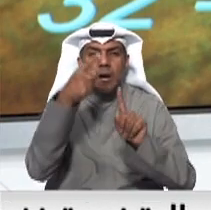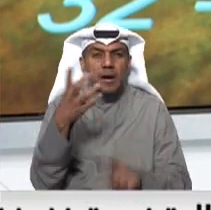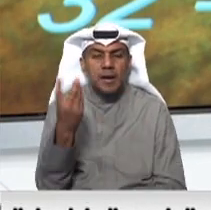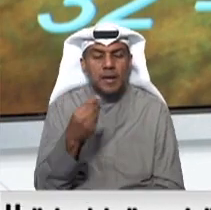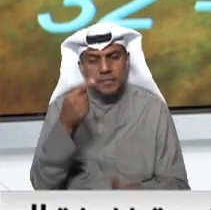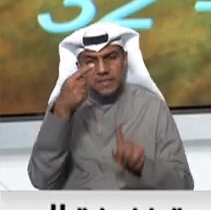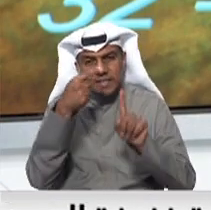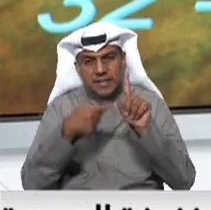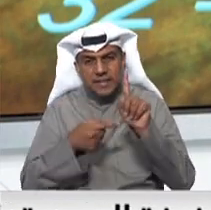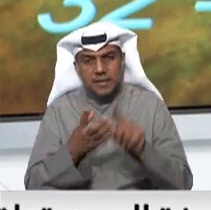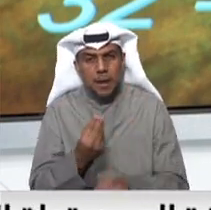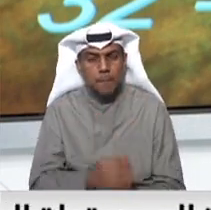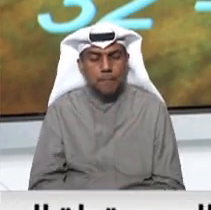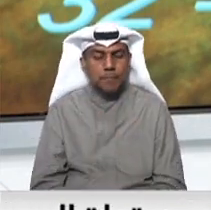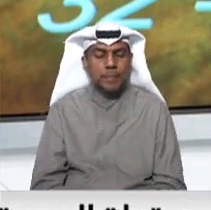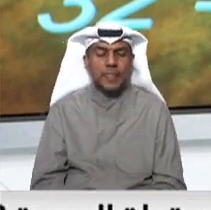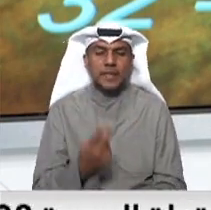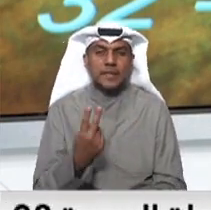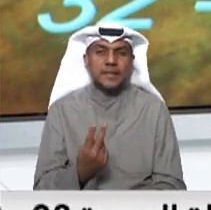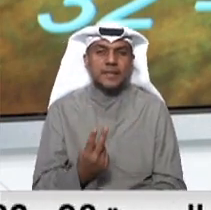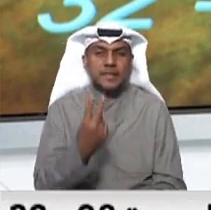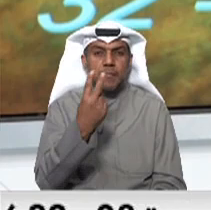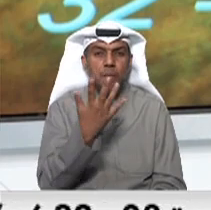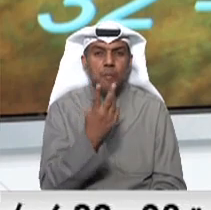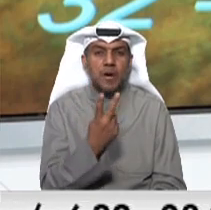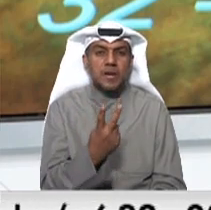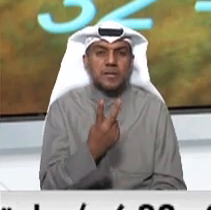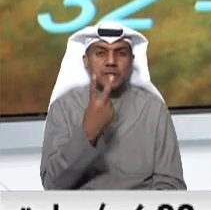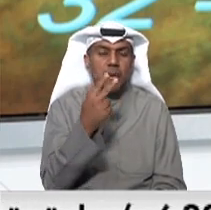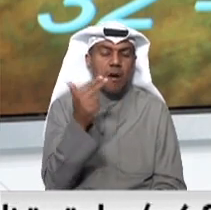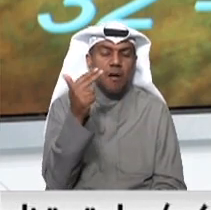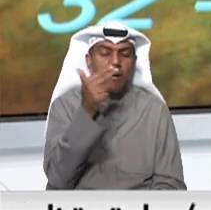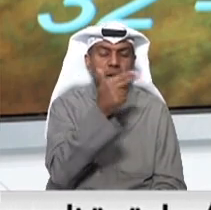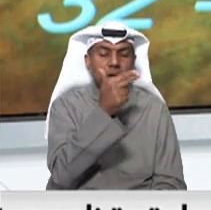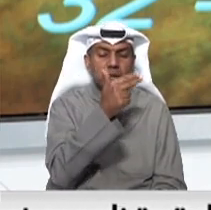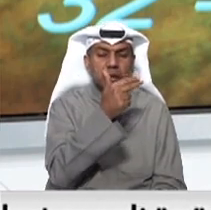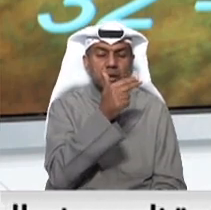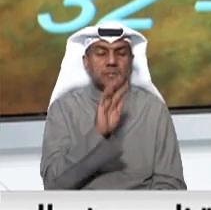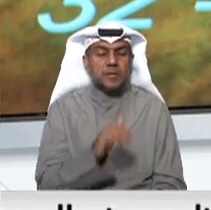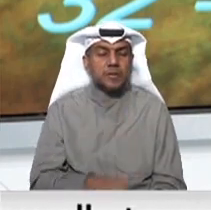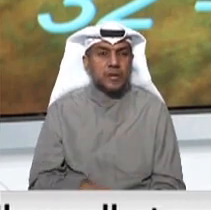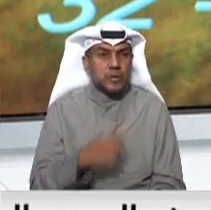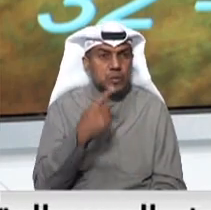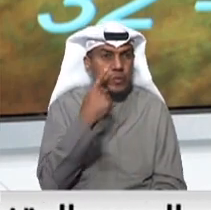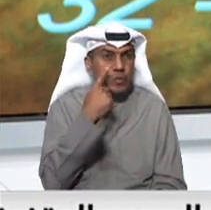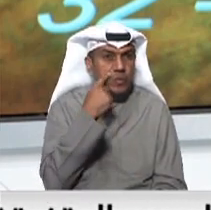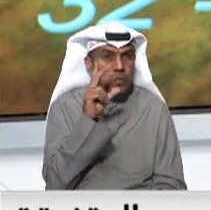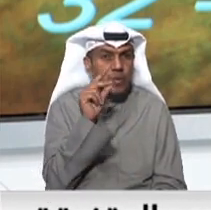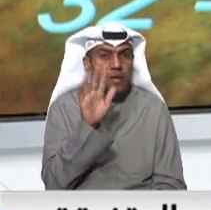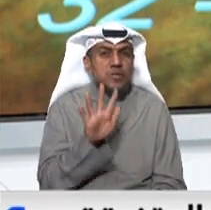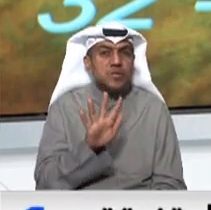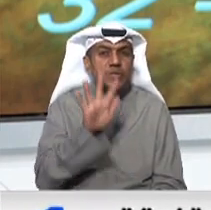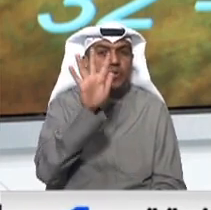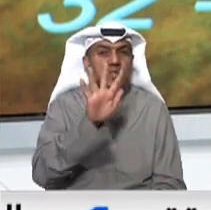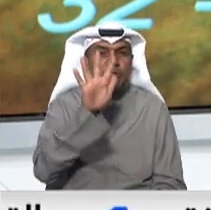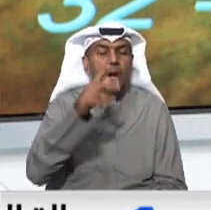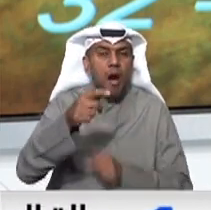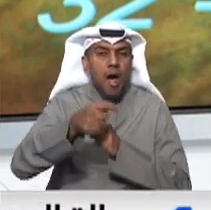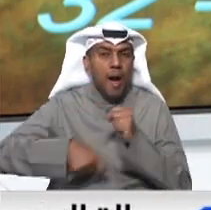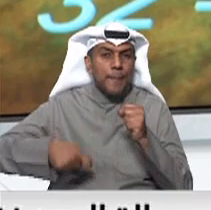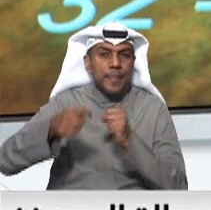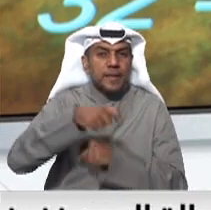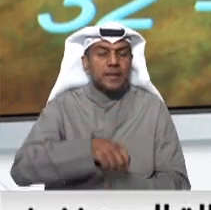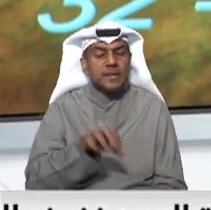المتوقعة قد تصل إلى 7 درجات مئوية في المناطق الغربية منطقتي شقاية والسالمي. شمال البلاد في مزارع العبدلي 9